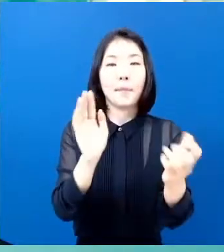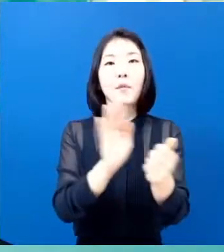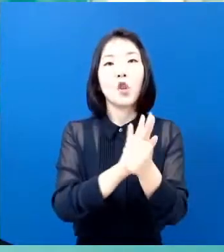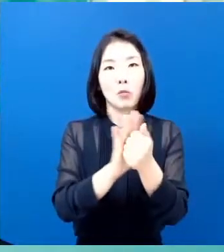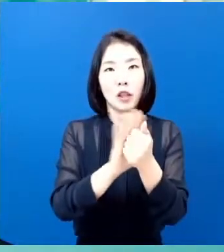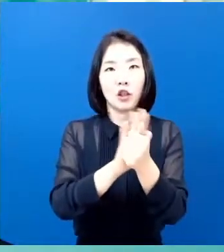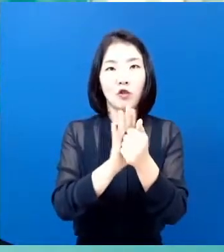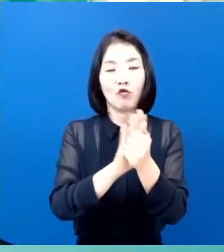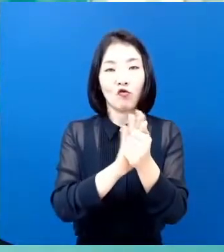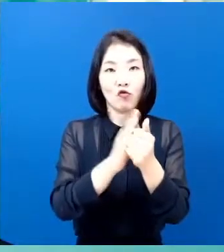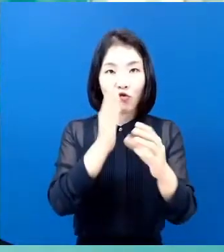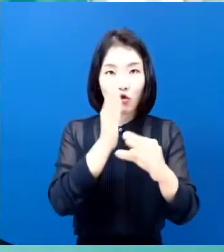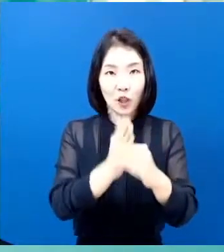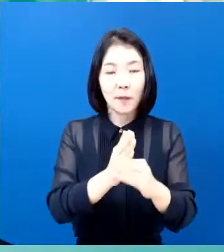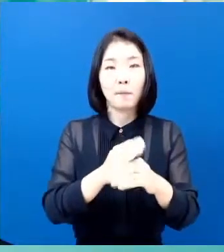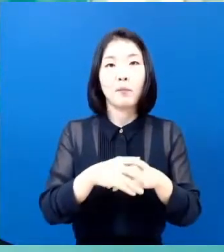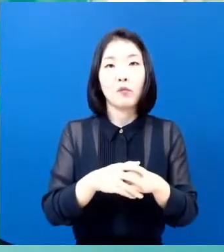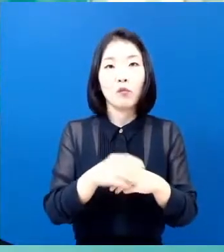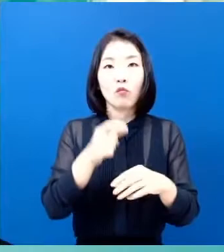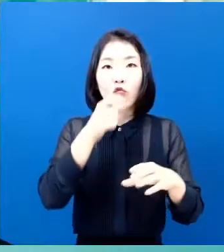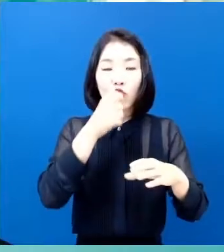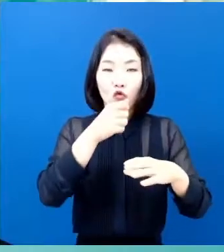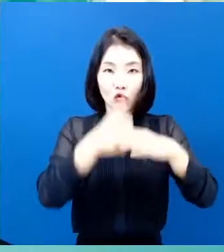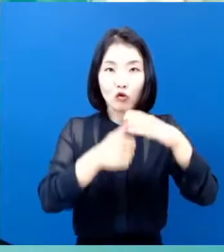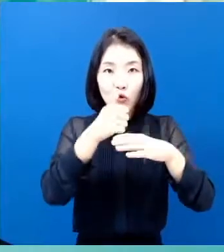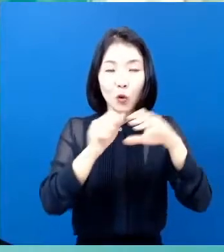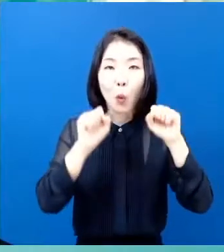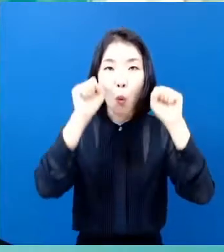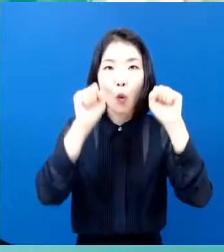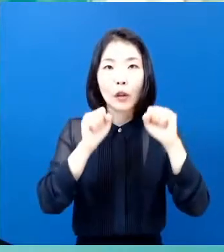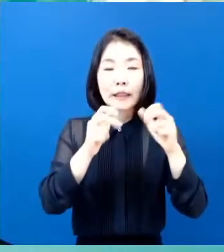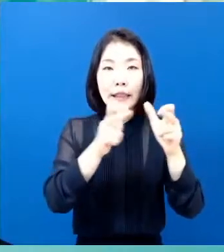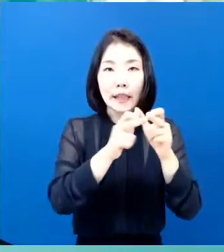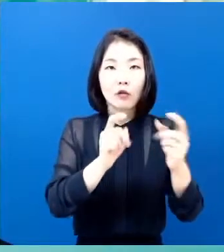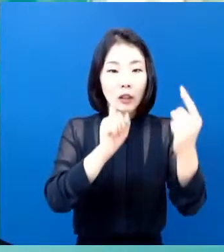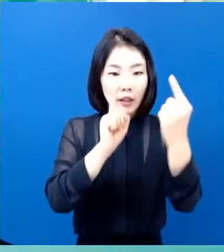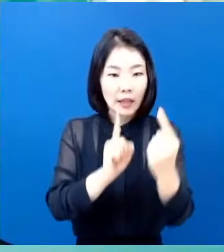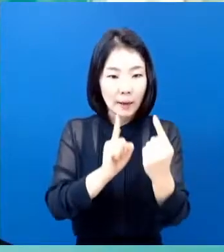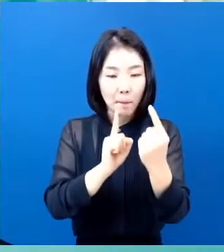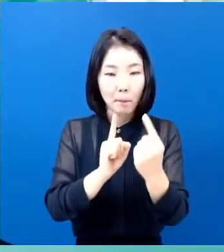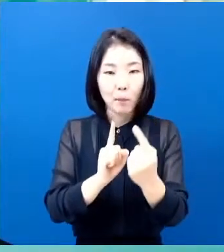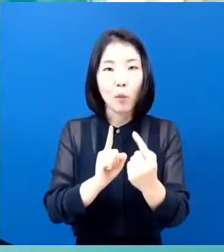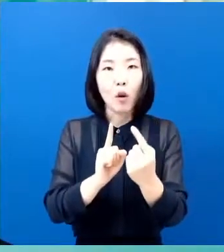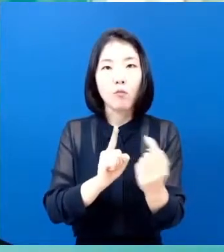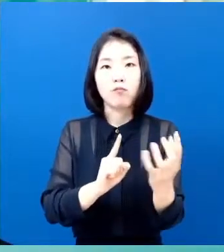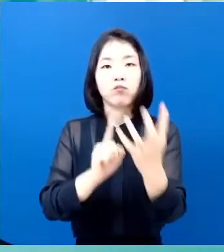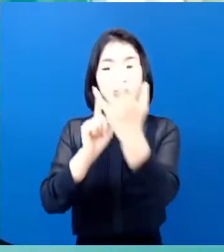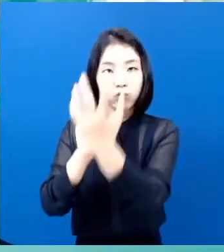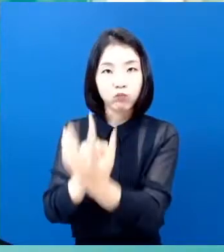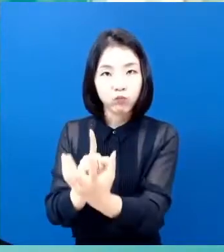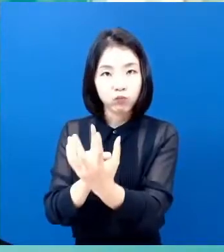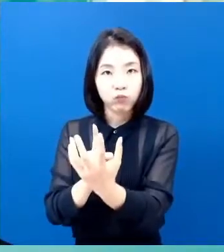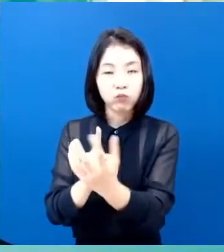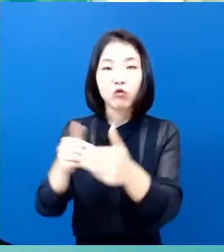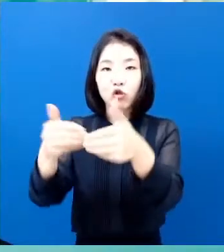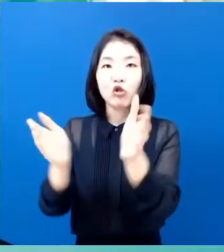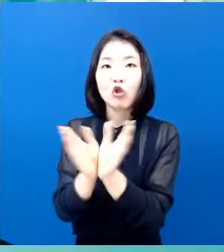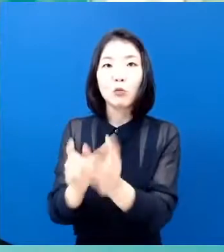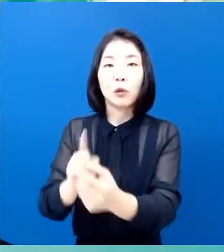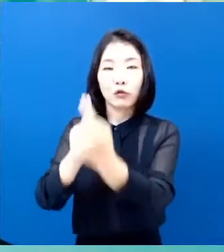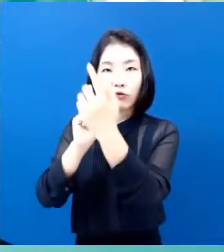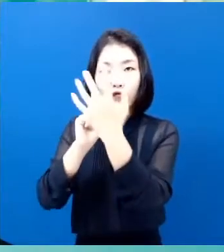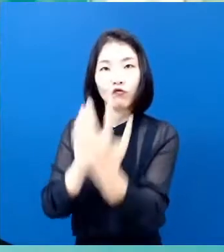수중운동 원 장애인과 일대일 또는 구두 평택 의 대면 서비스 루 진행되는 프로그램 중에